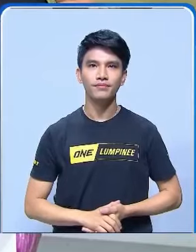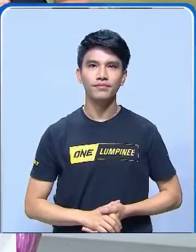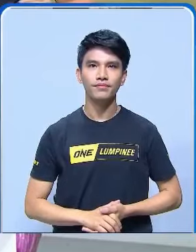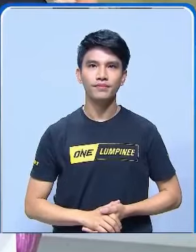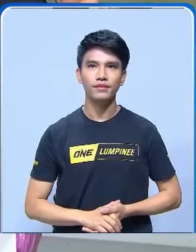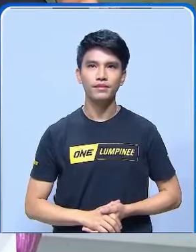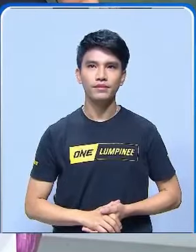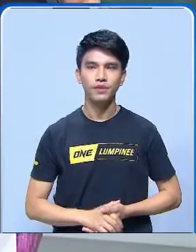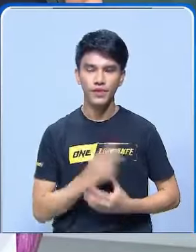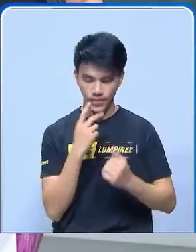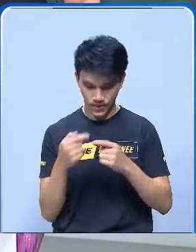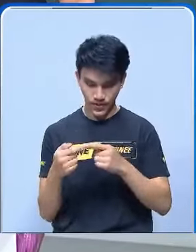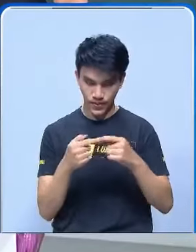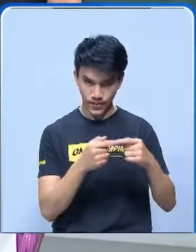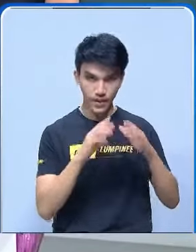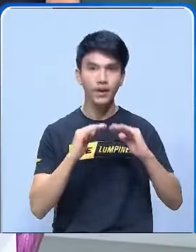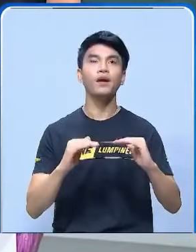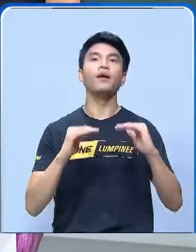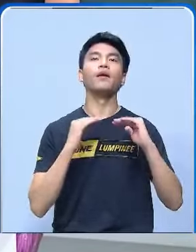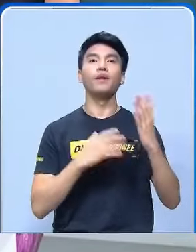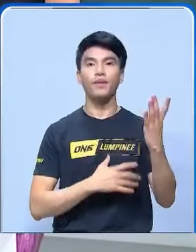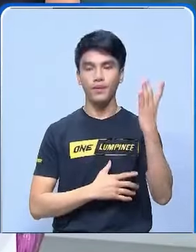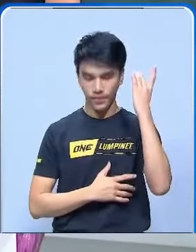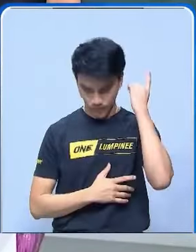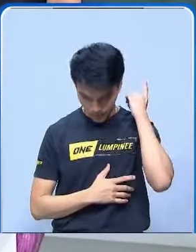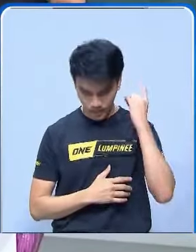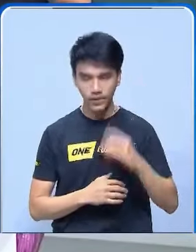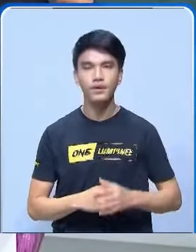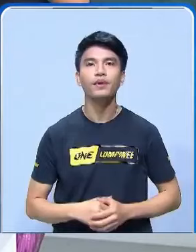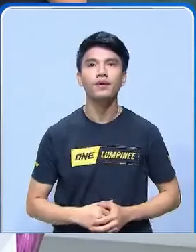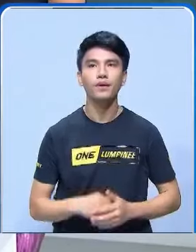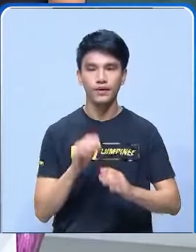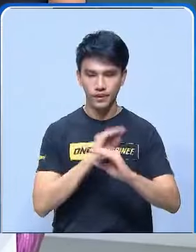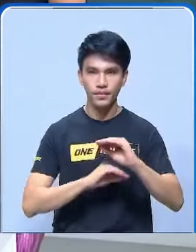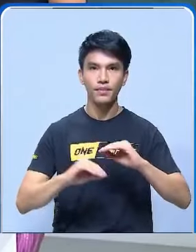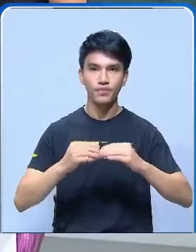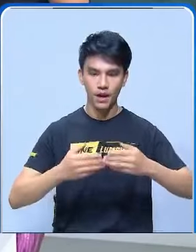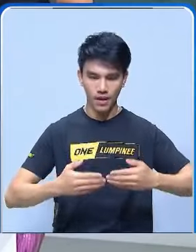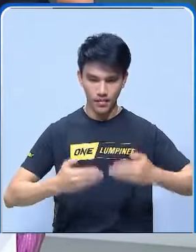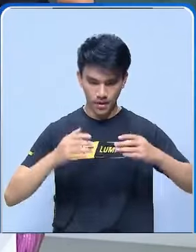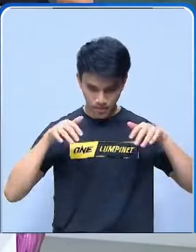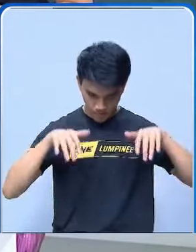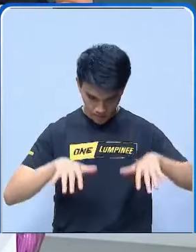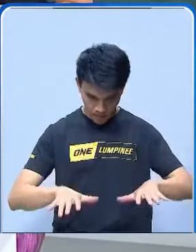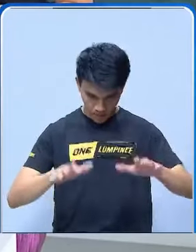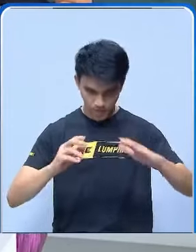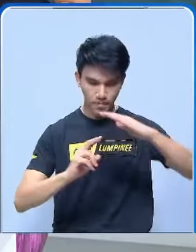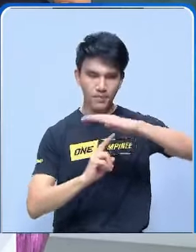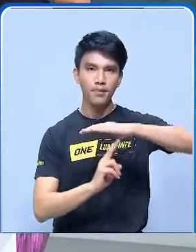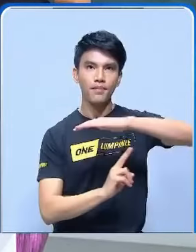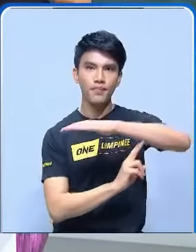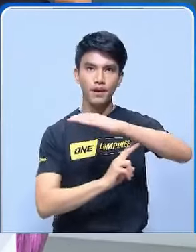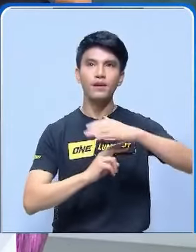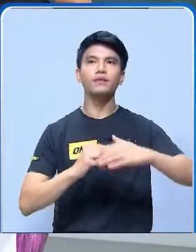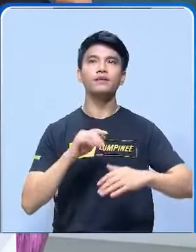ผู้ชมมาดูอีกเรื่องนึงนะคะเมื่อวานนี้เนี่ยมีการปรับเพิ่มการระบายน้ำที่ประตูระบายน้ำบ้านหาดสะพ